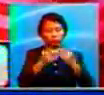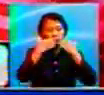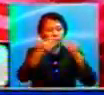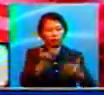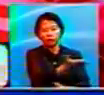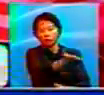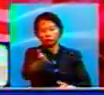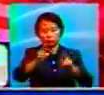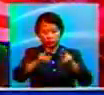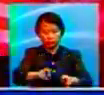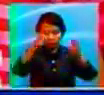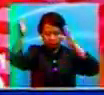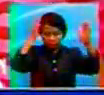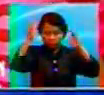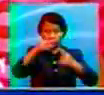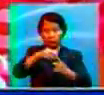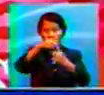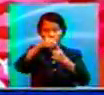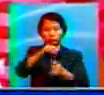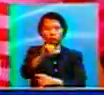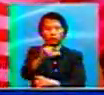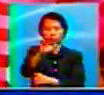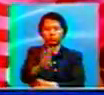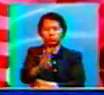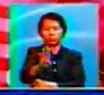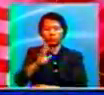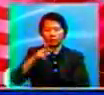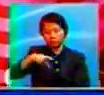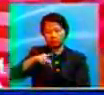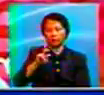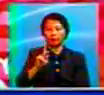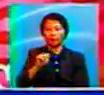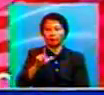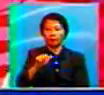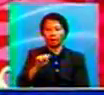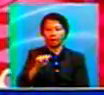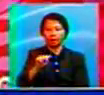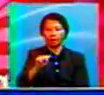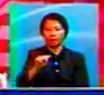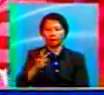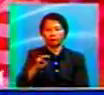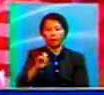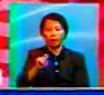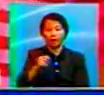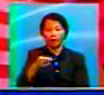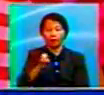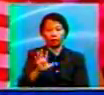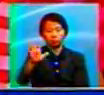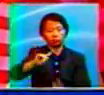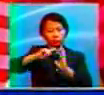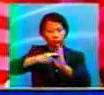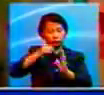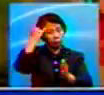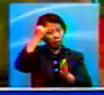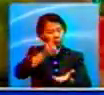kepada semua rakyat Malaysia, terutama kepada YB P. Kamalan Nathan yang memulakan melancarkan tabung